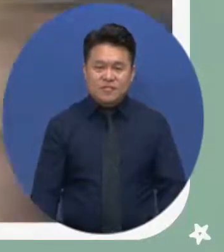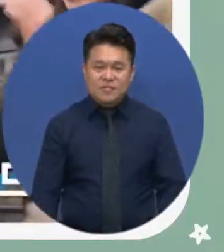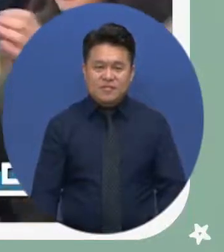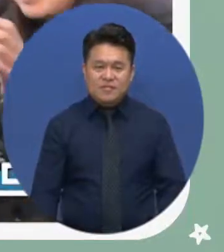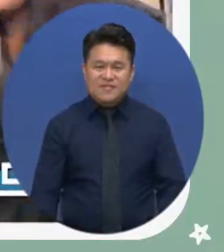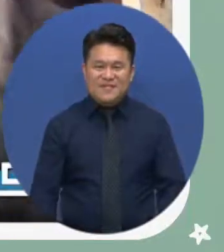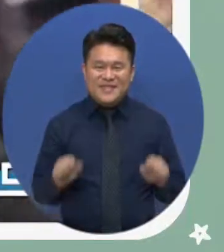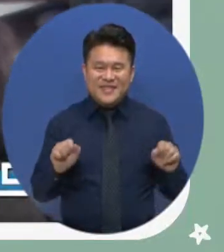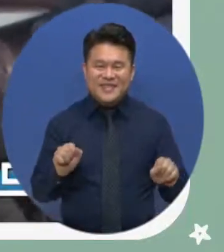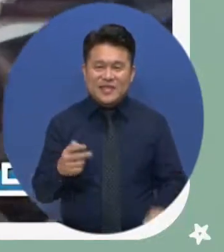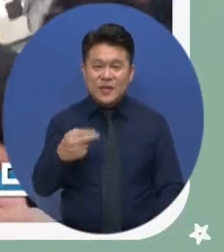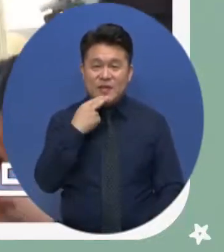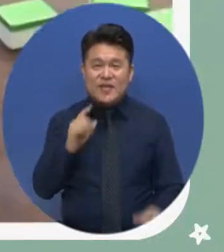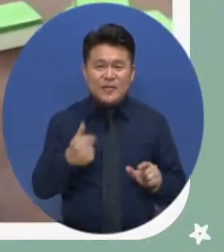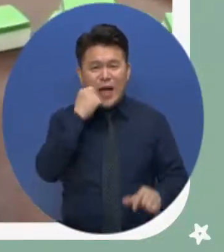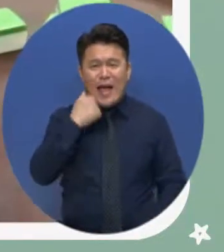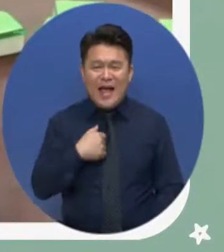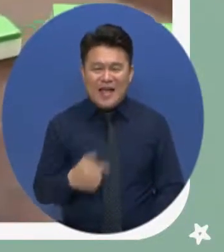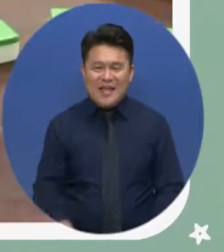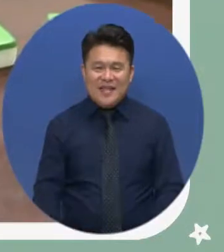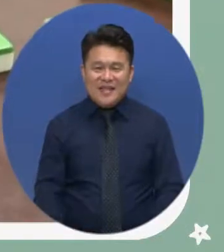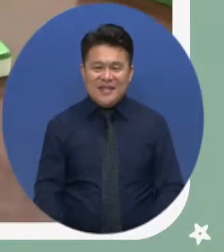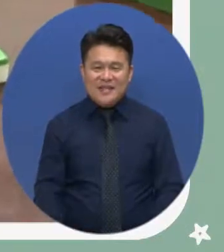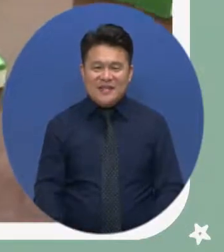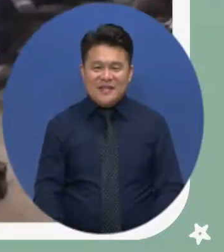안녕. 저것은 못한다고.